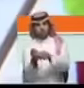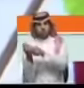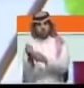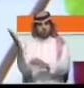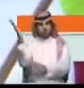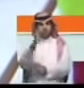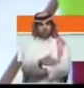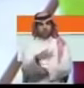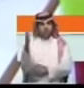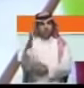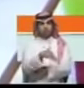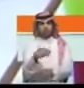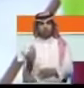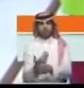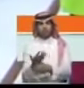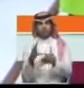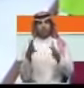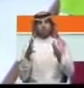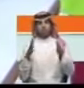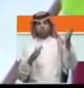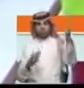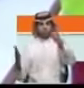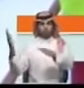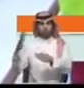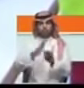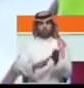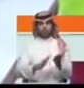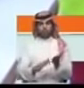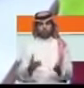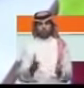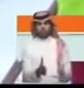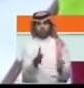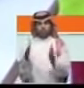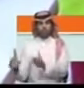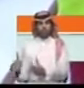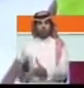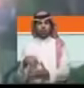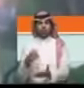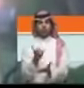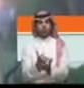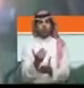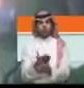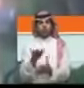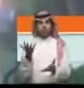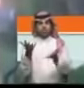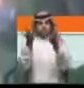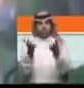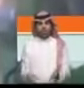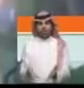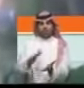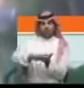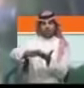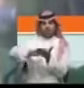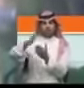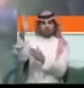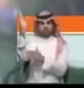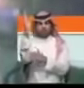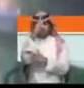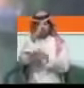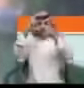إلى الغابات كإجراء احترازي. ووفقا لمسؤول فإن وزن الثلوج على أشجار